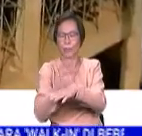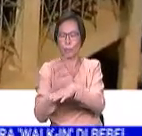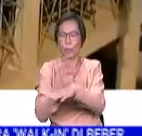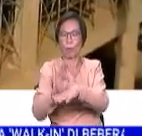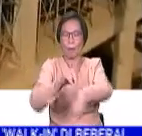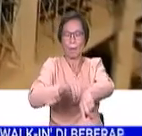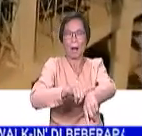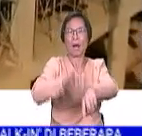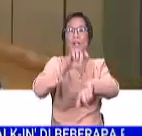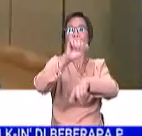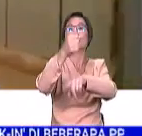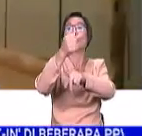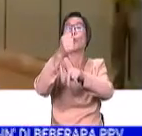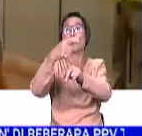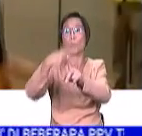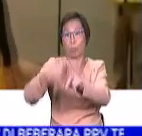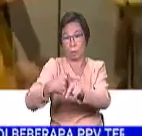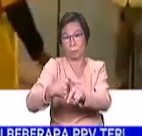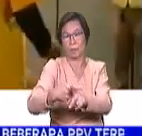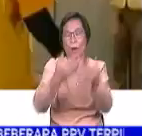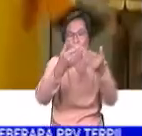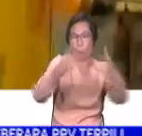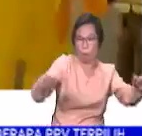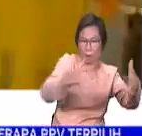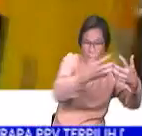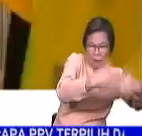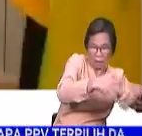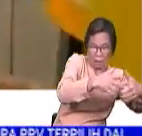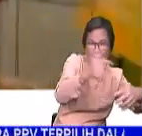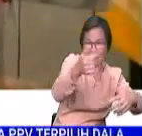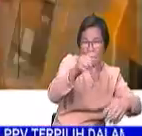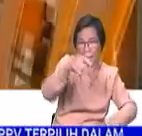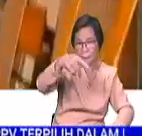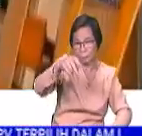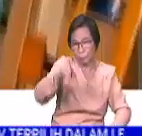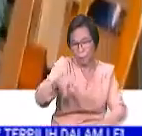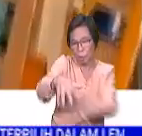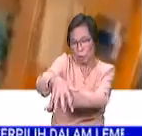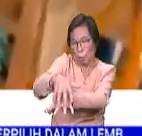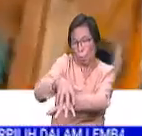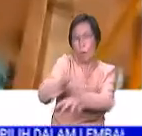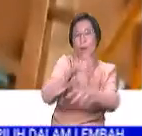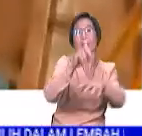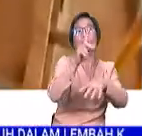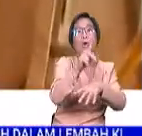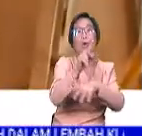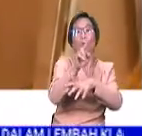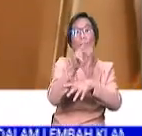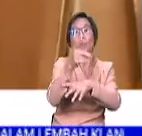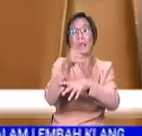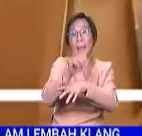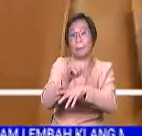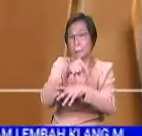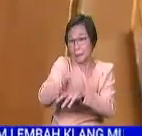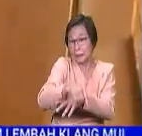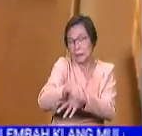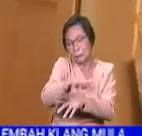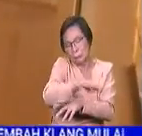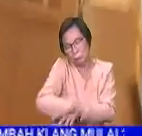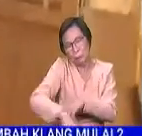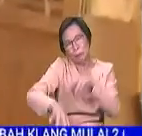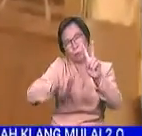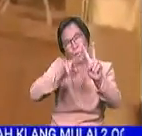perniagaan dalam masa 10 bulan dengan pembukaan kilang Aspen glove di Kulim industrial korido ini dianggarkan